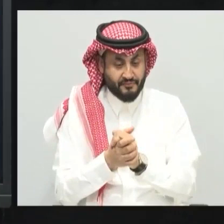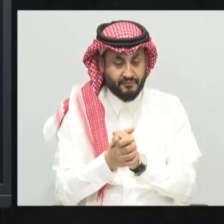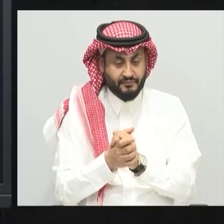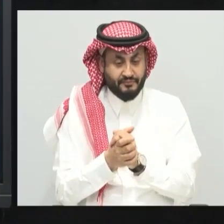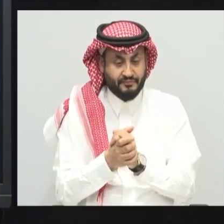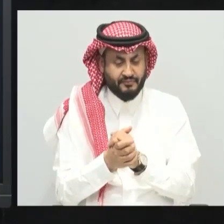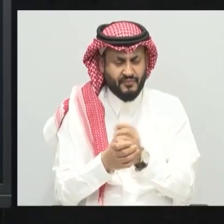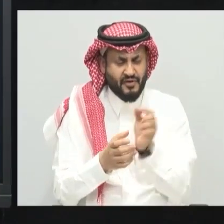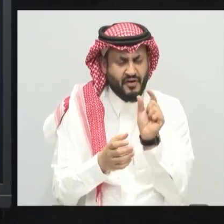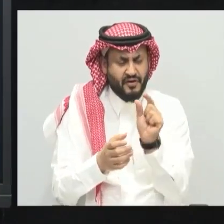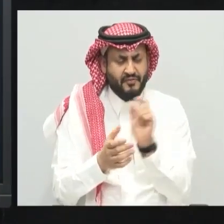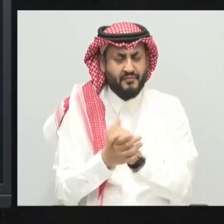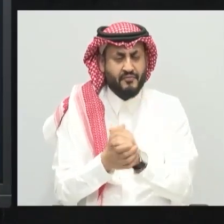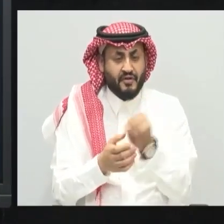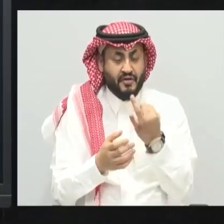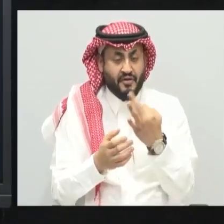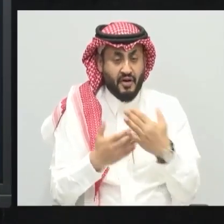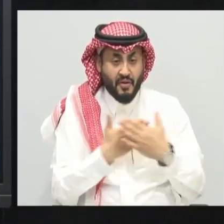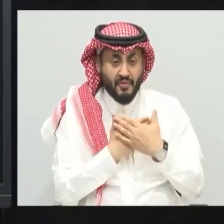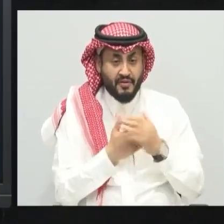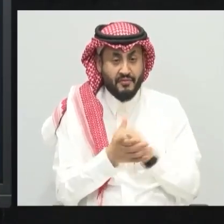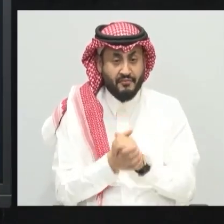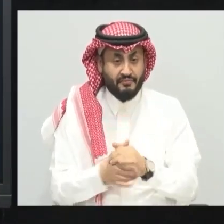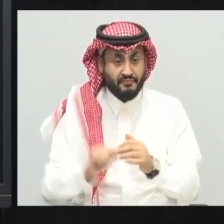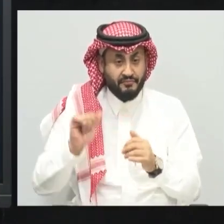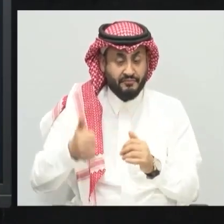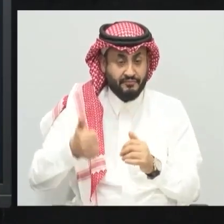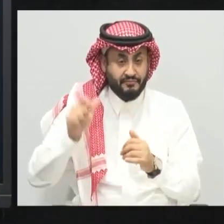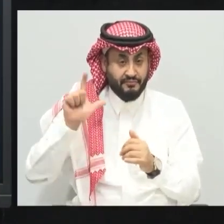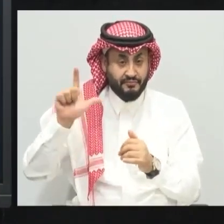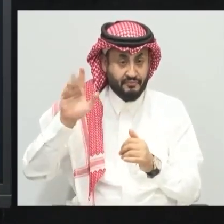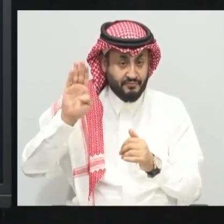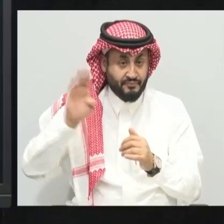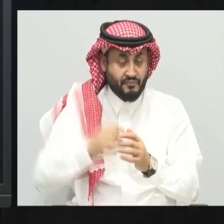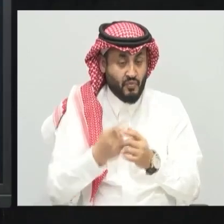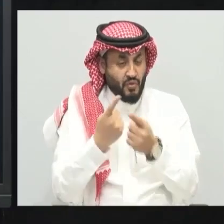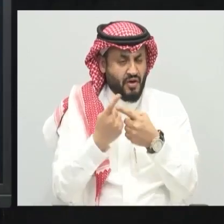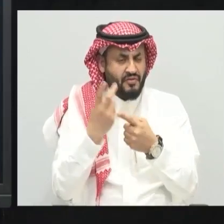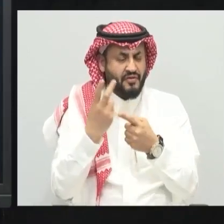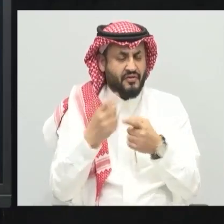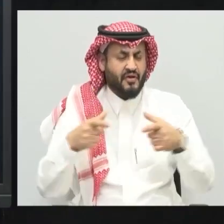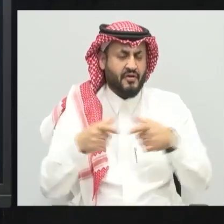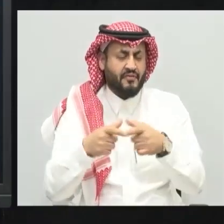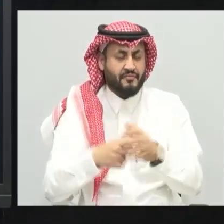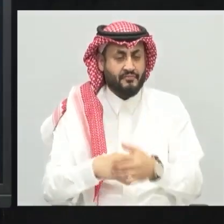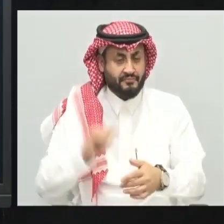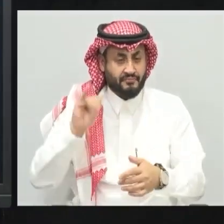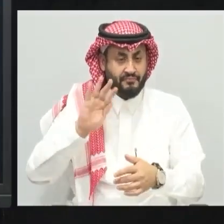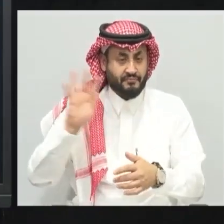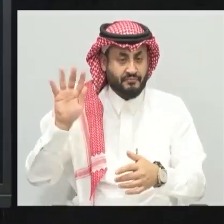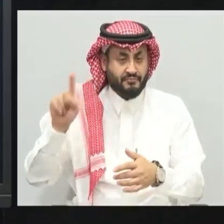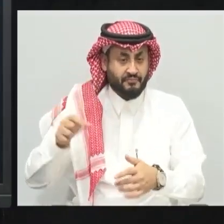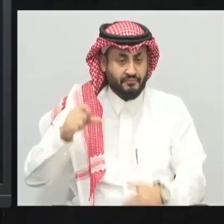هو عدد جدا قليل غالبا يكون هو فرد واحد حينها نسمي هذا المشروع هو مشروعا